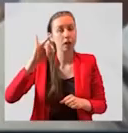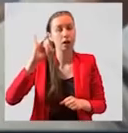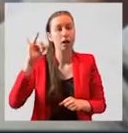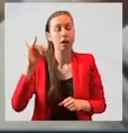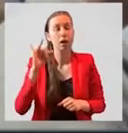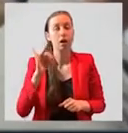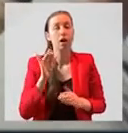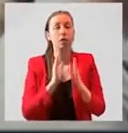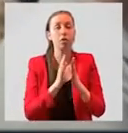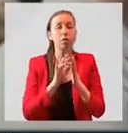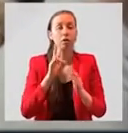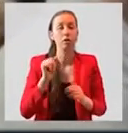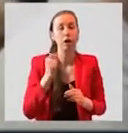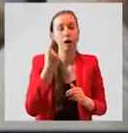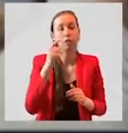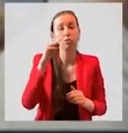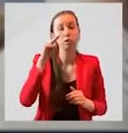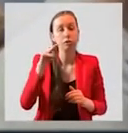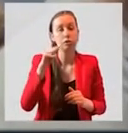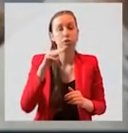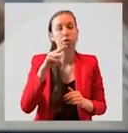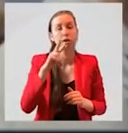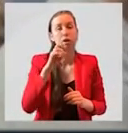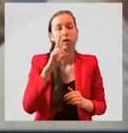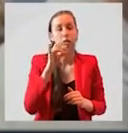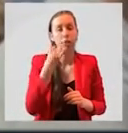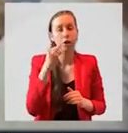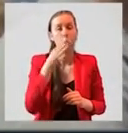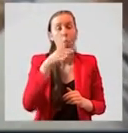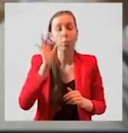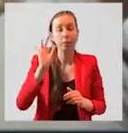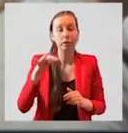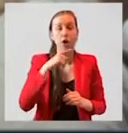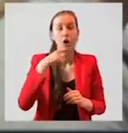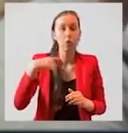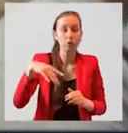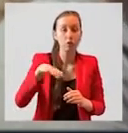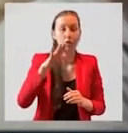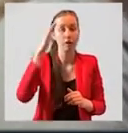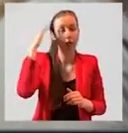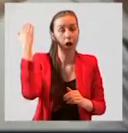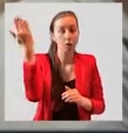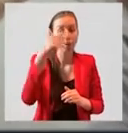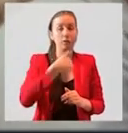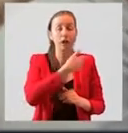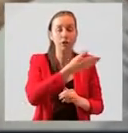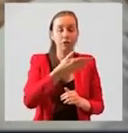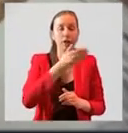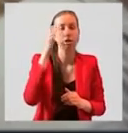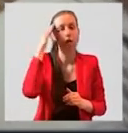ложных идей, и опираться только на тысячелетнюю символику нашу, на тысячелетний опыт